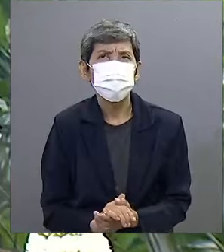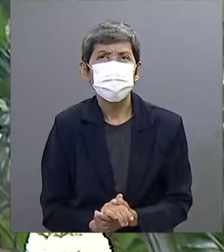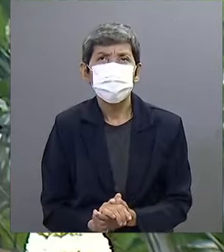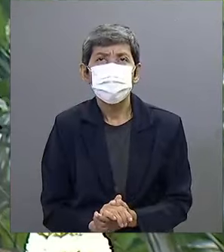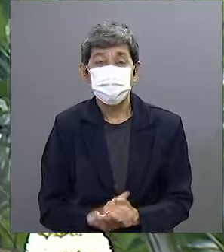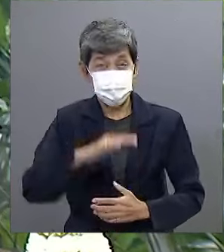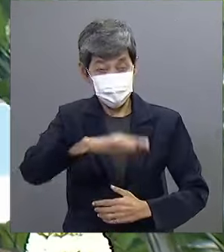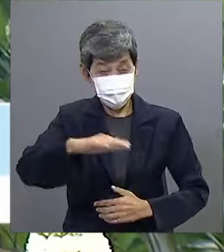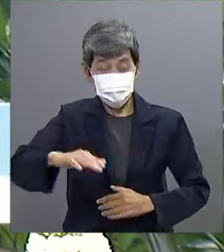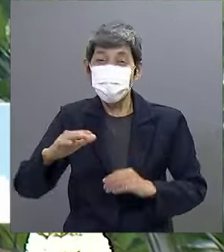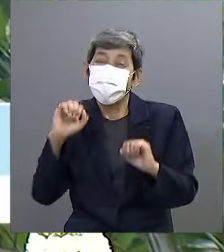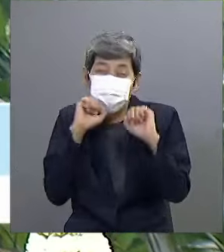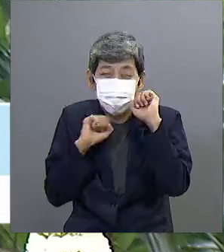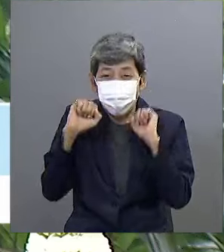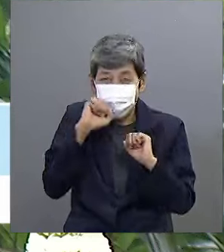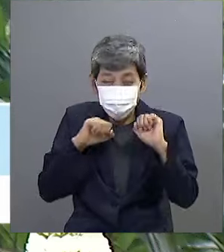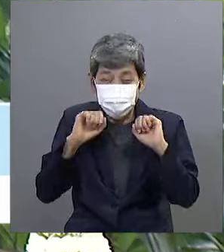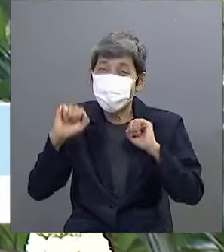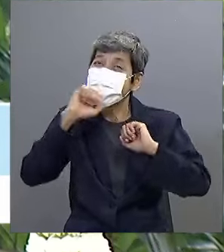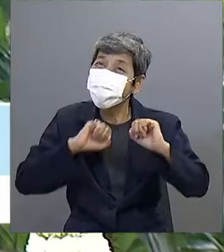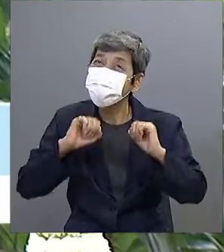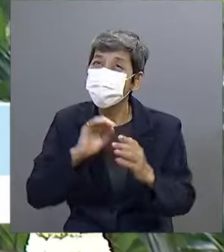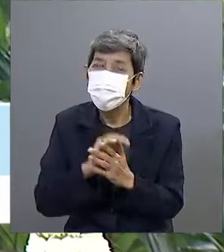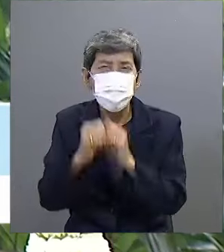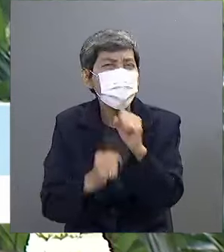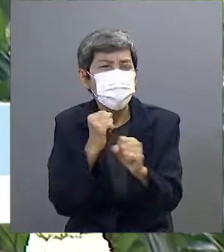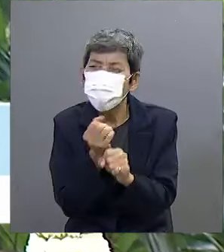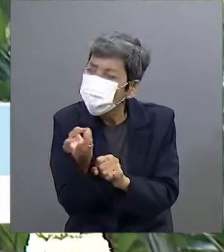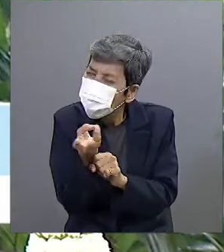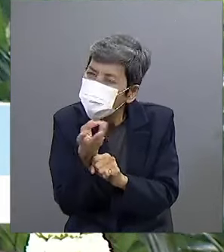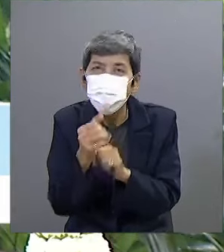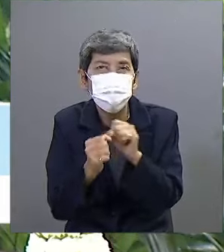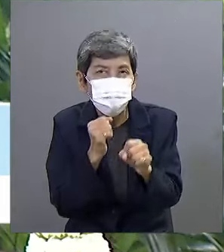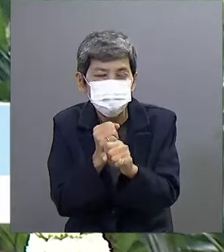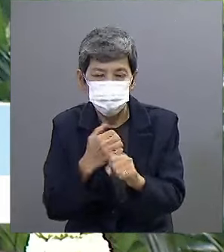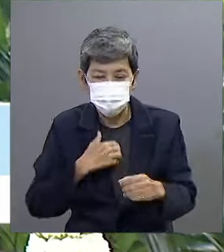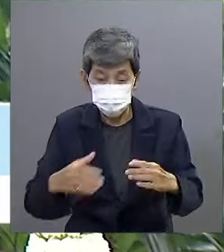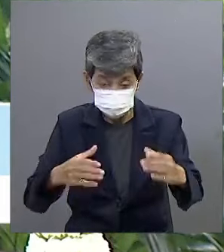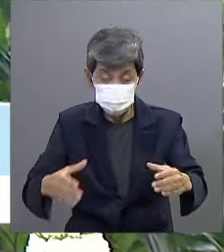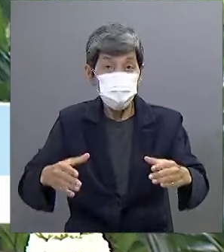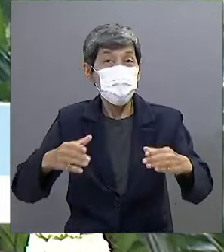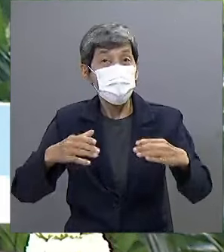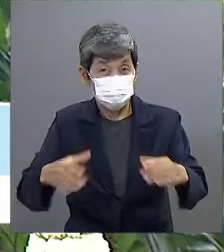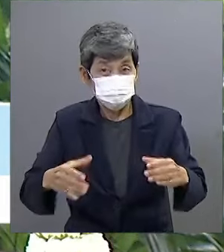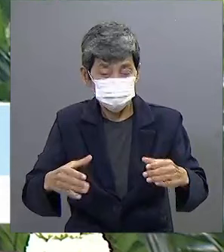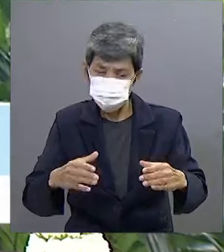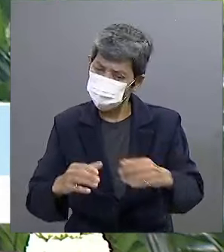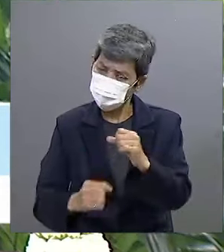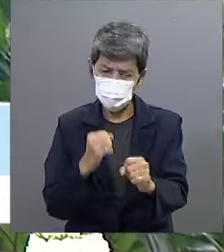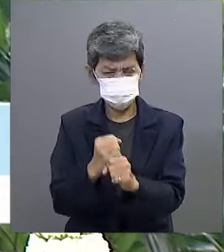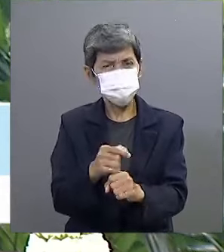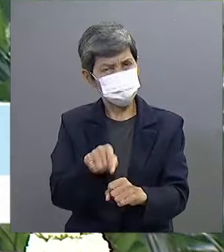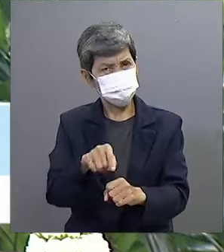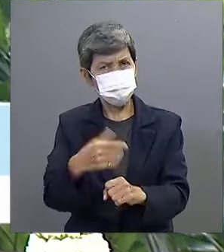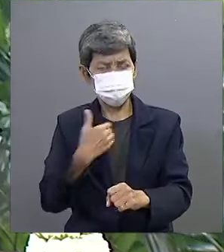ะคะใช้กับเด็กที่ยังอายุน้อยอยู่ค่ะคือเราเขย่าเด็กในวัยที่เขายังมีกล้ามเนื้อไม่แ